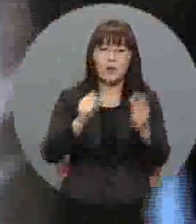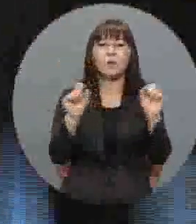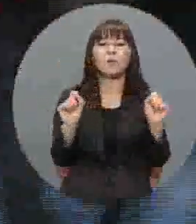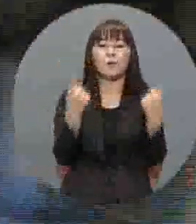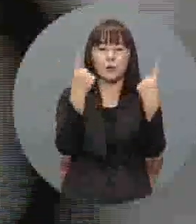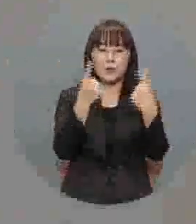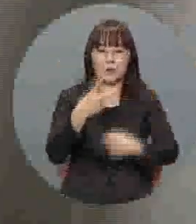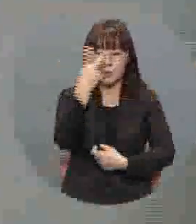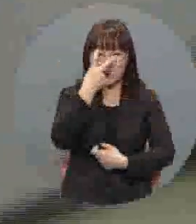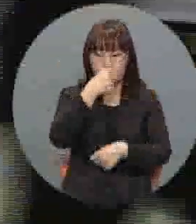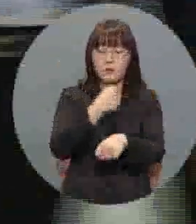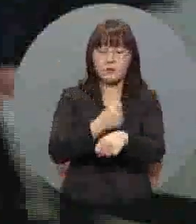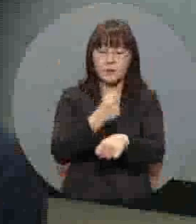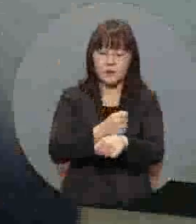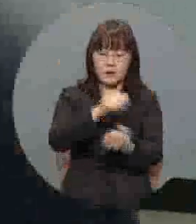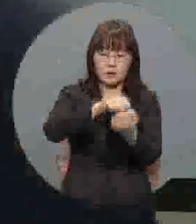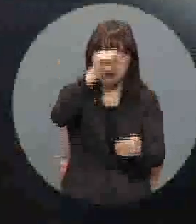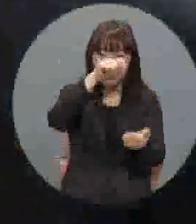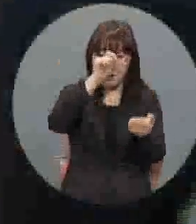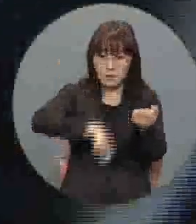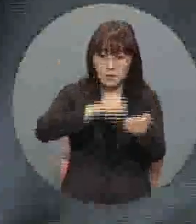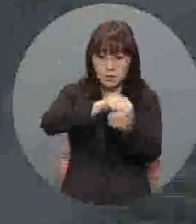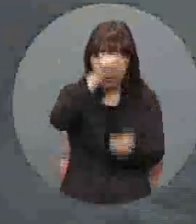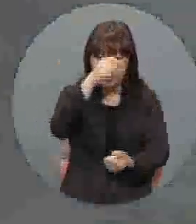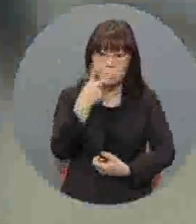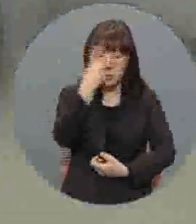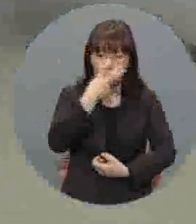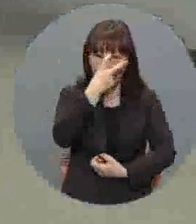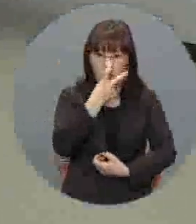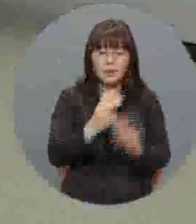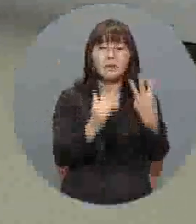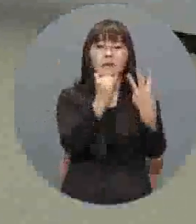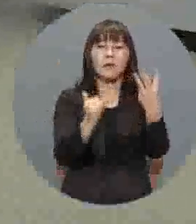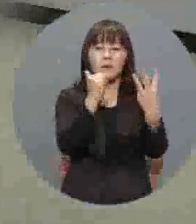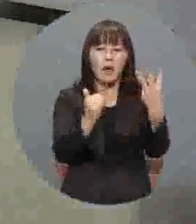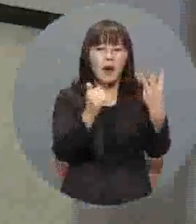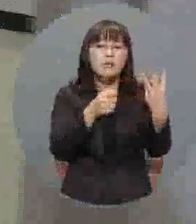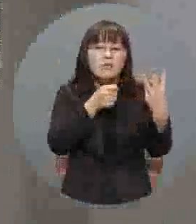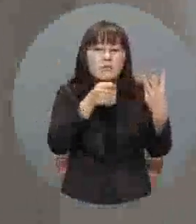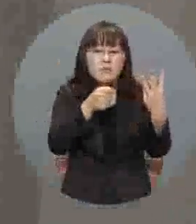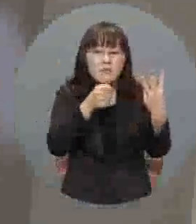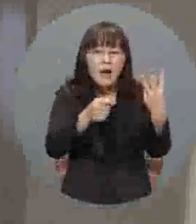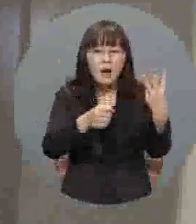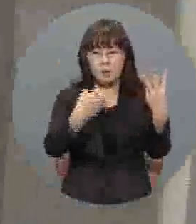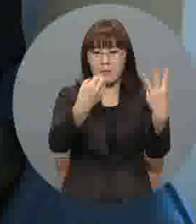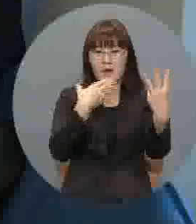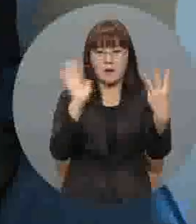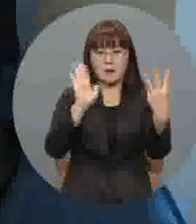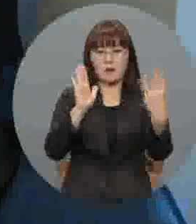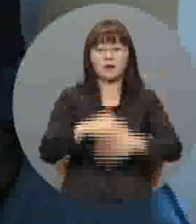받았습니다. 영장실질심사에 나온 피의자들은 기자들의 질문에 일절 답하지 않았습니다.